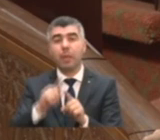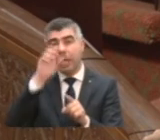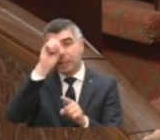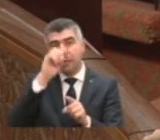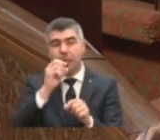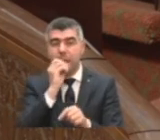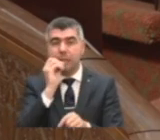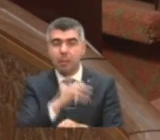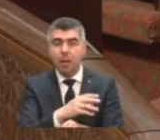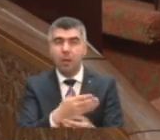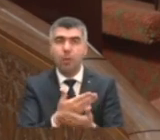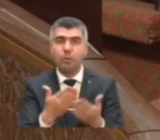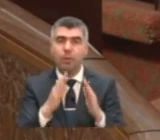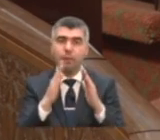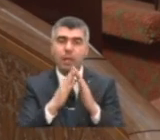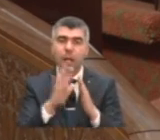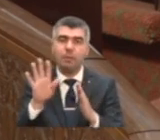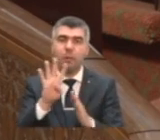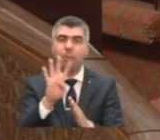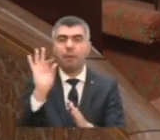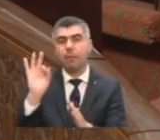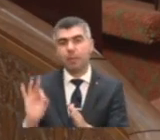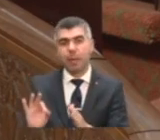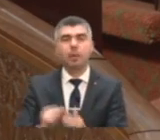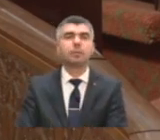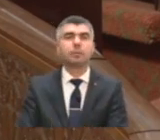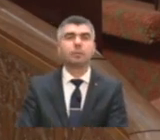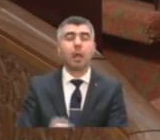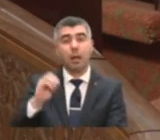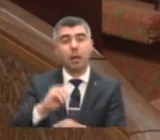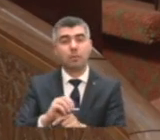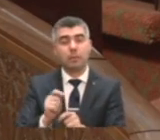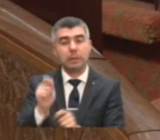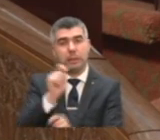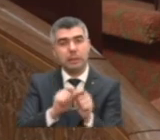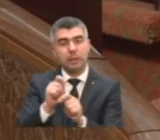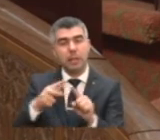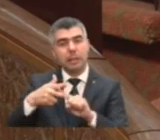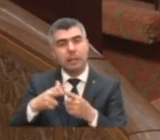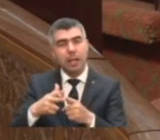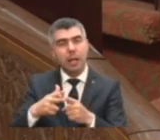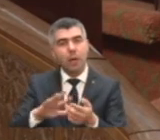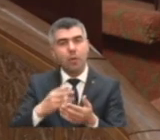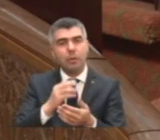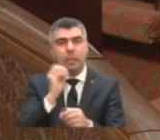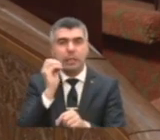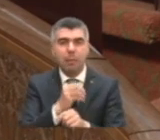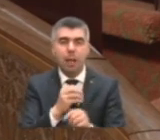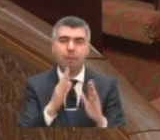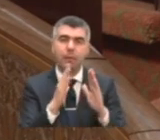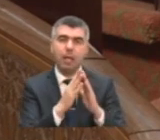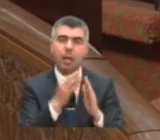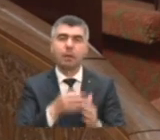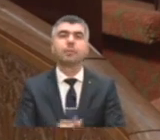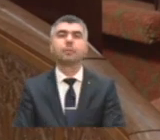للنفايات المنزليه بنسبه ديال 45%، وتطوير منظومات صناعيه في مجال تدوير وتثمين ديال النفايات المنزليه.